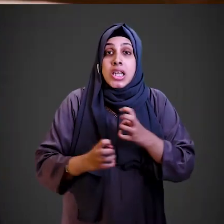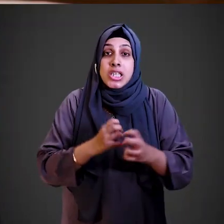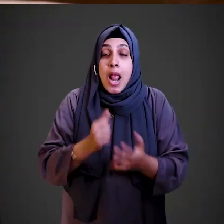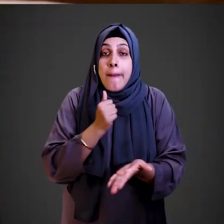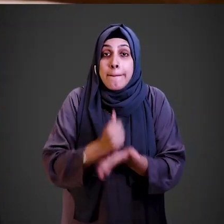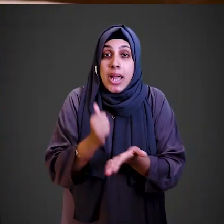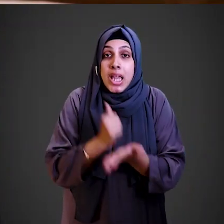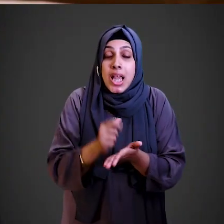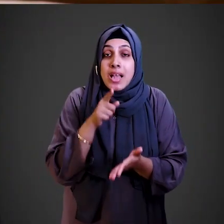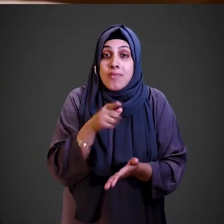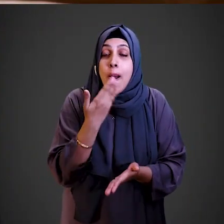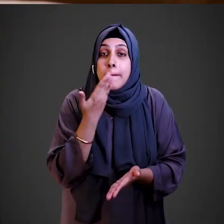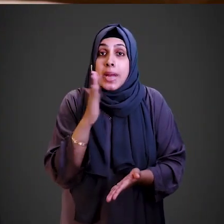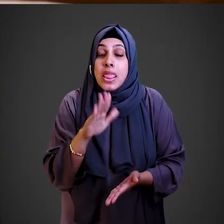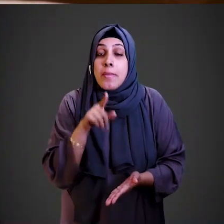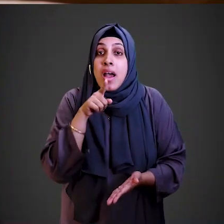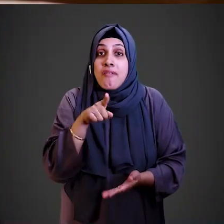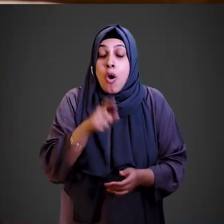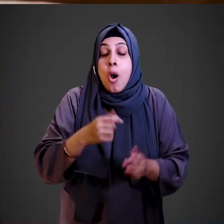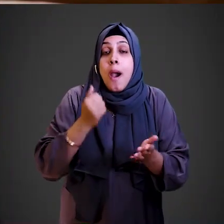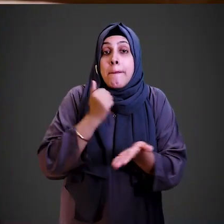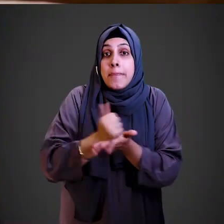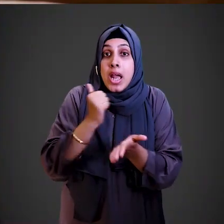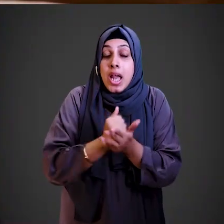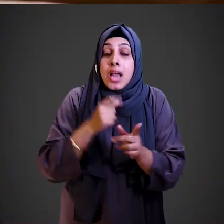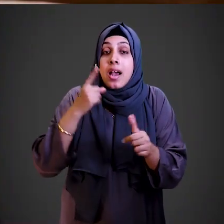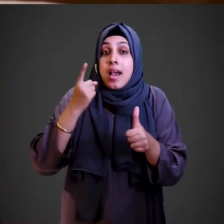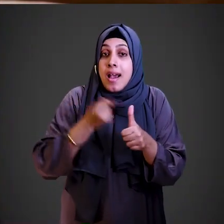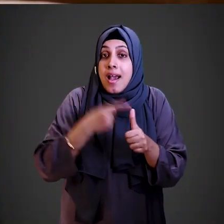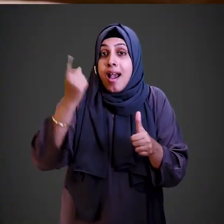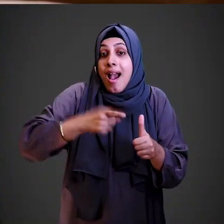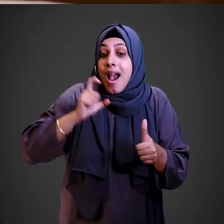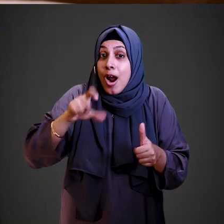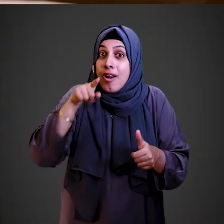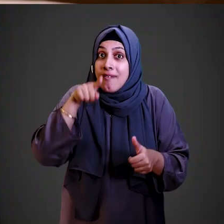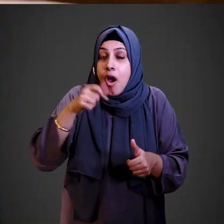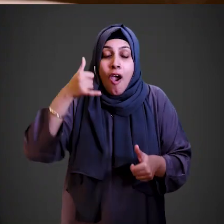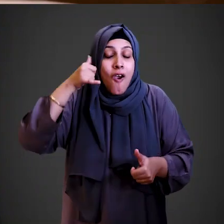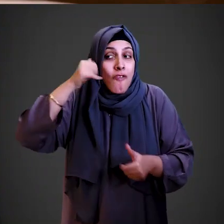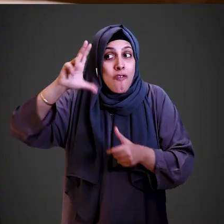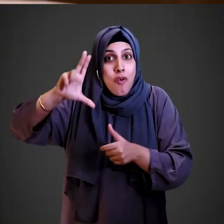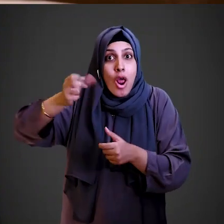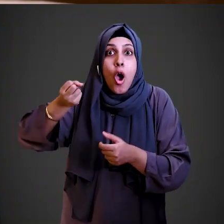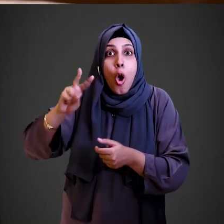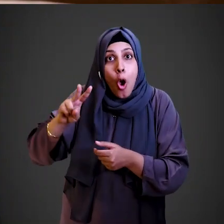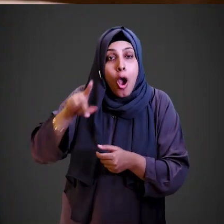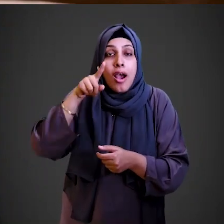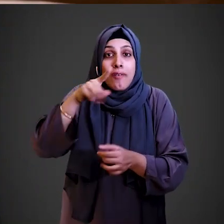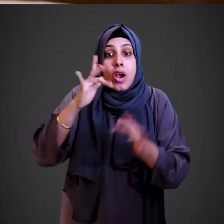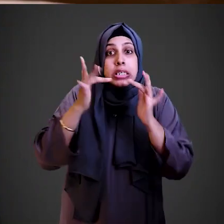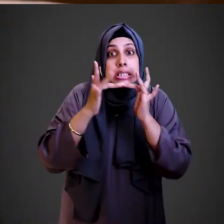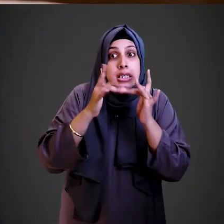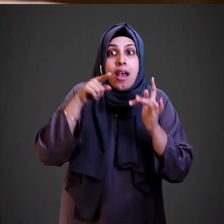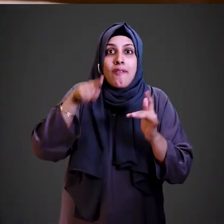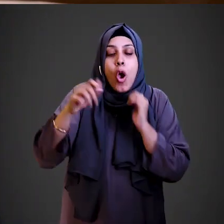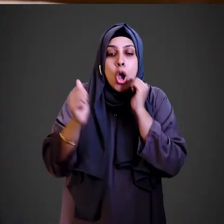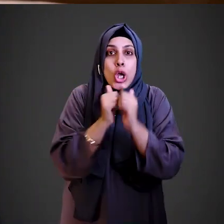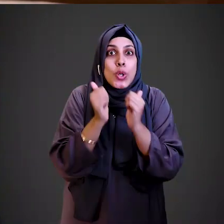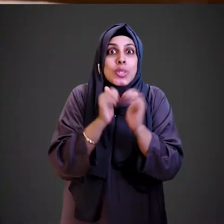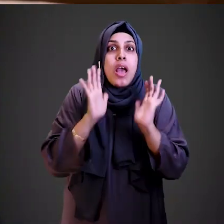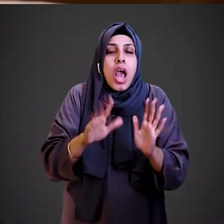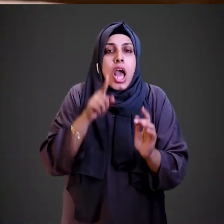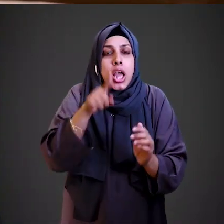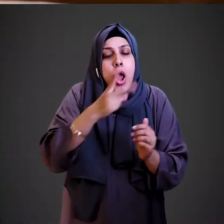डिजिटल बैंकिंग का सिर्फ ये मतलब है कि आपका वो बैंक अकाउंट जो आप अपने स्मार्टफोन और इंटरनेट के ज़रिए इस्तेमाल कर सकें और